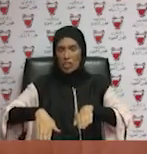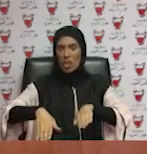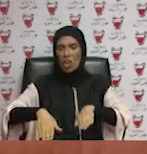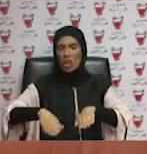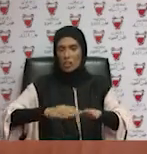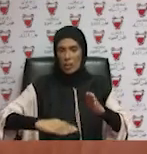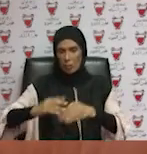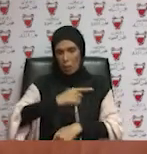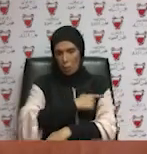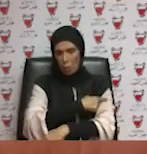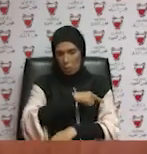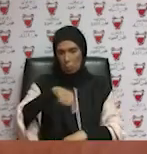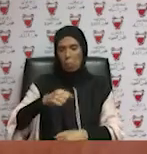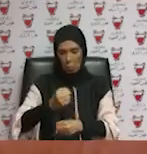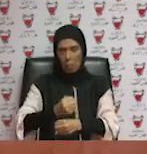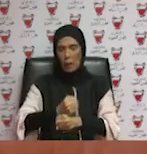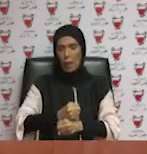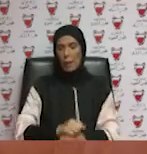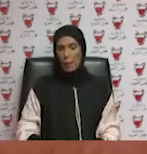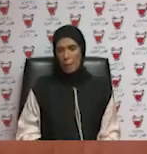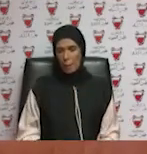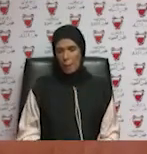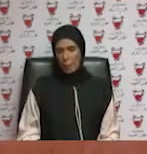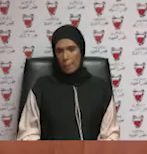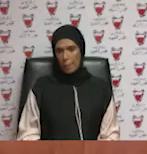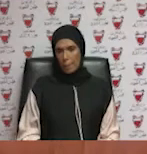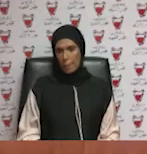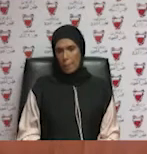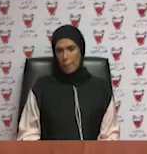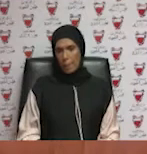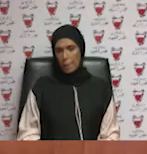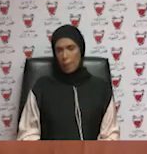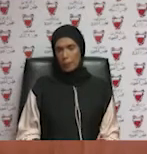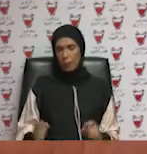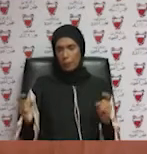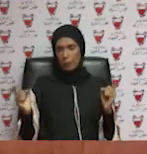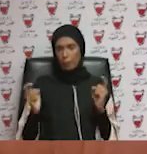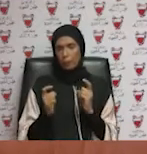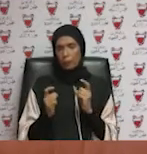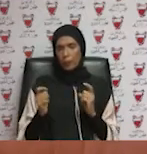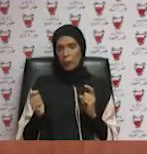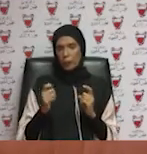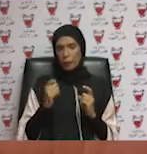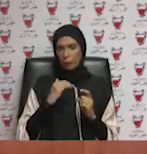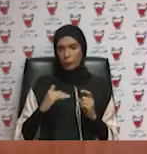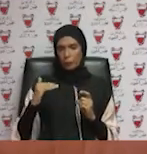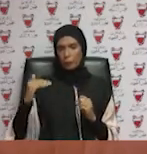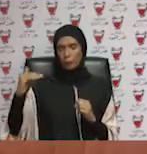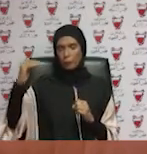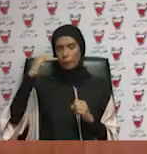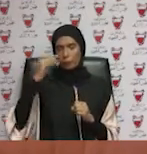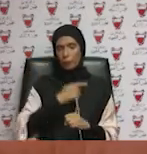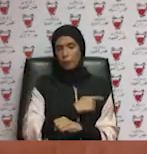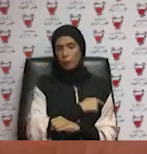ممكن أن يقوم بهذا العمل. دعني أستعرض بعض الأمور هنا، أن التحديات طبعا في تسارع التطور الصحي